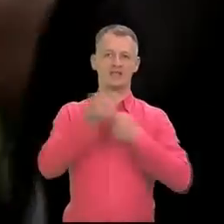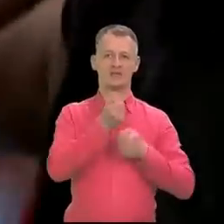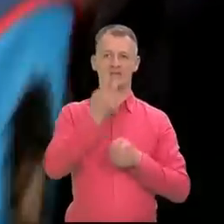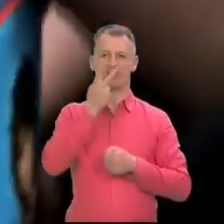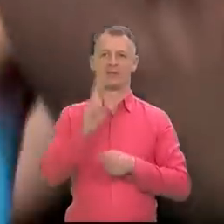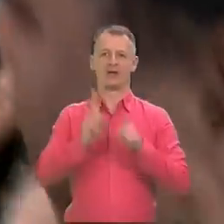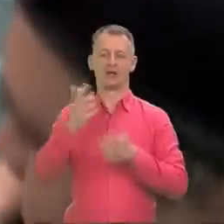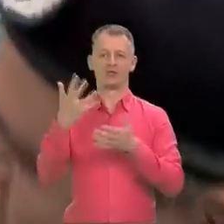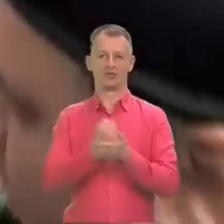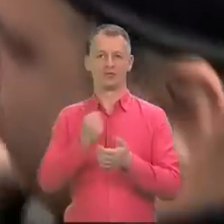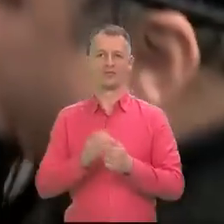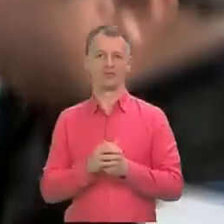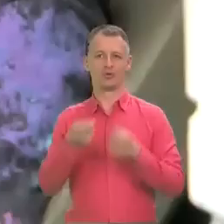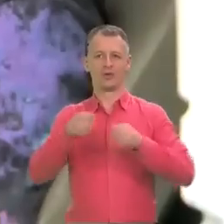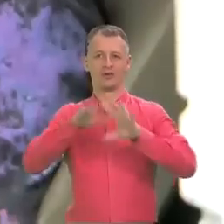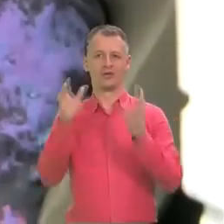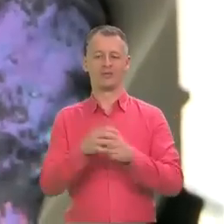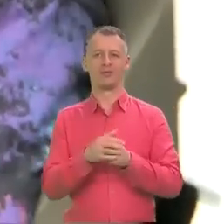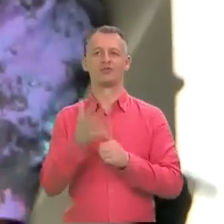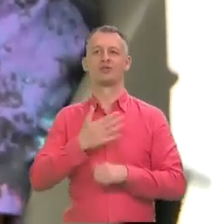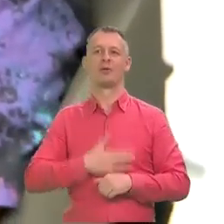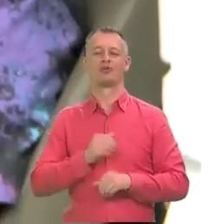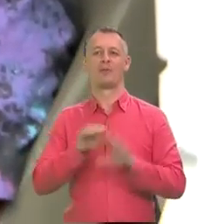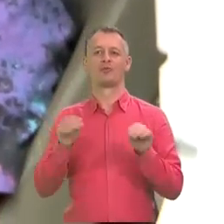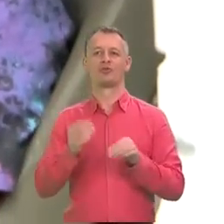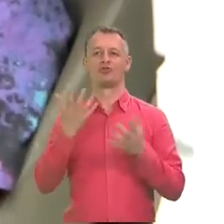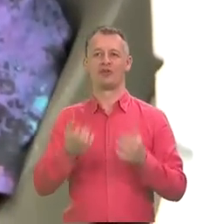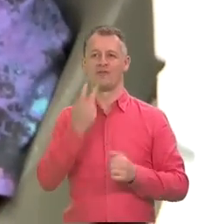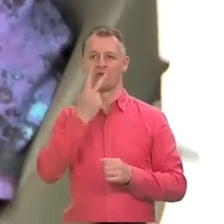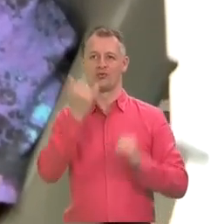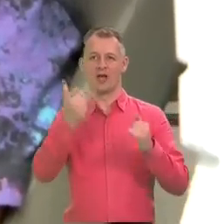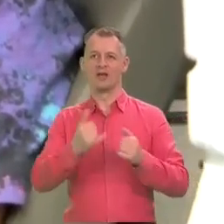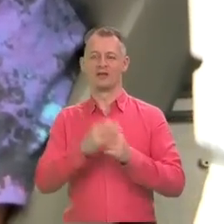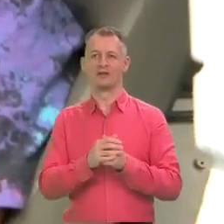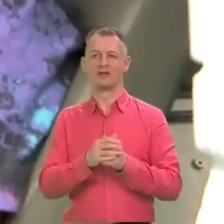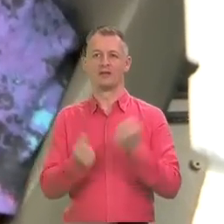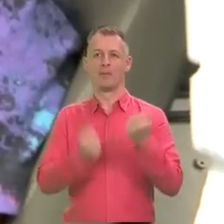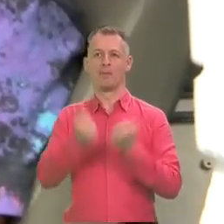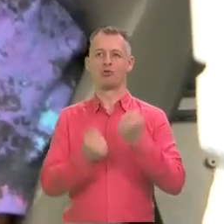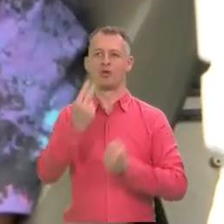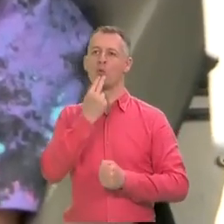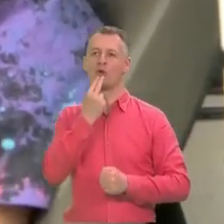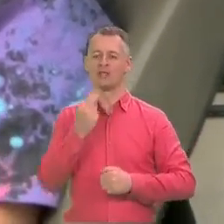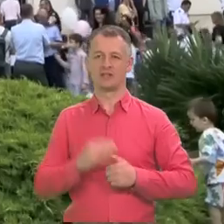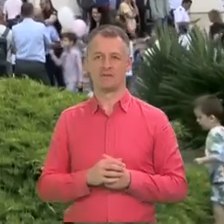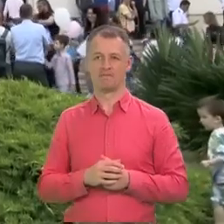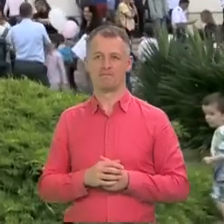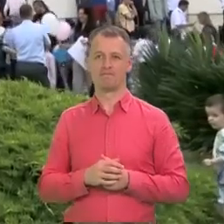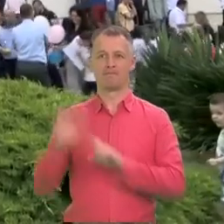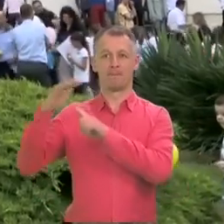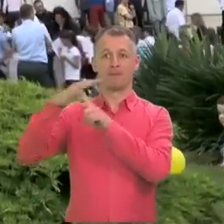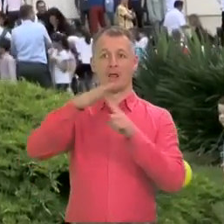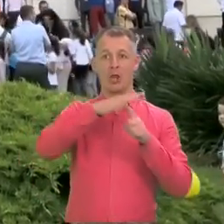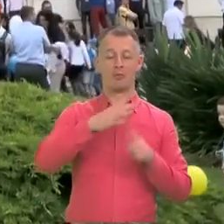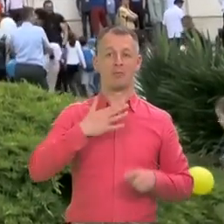învingem! Haide, toată lumea, toată lumea! Ce-ți place cel mai mult din ce ai văzut azi? Mașina de poliție,